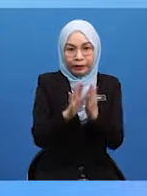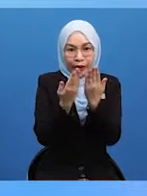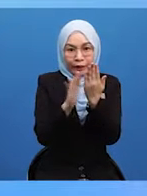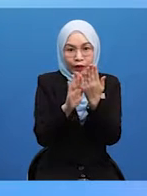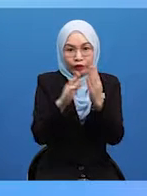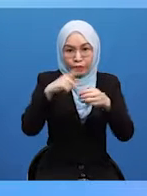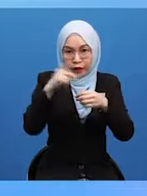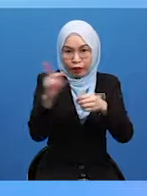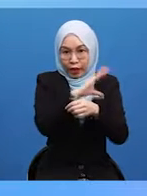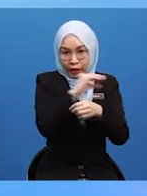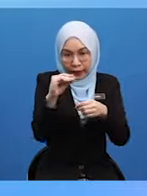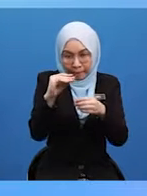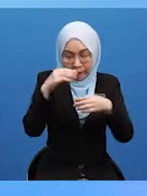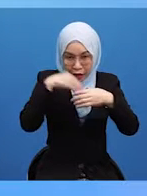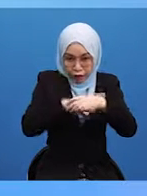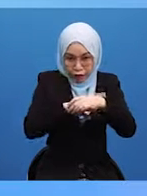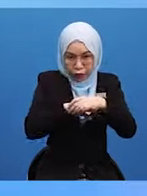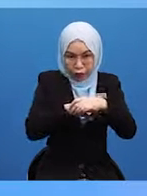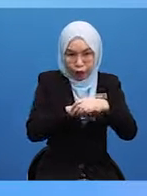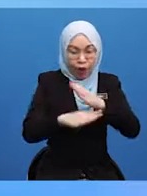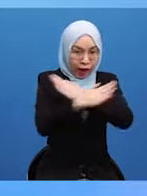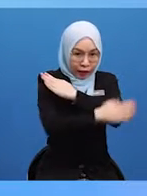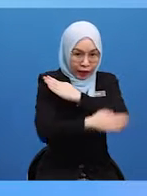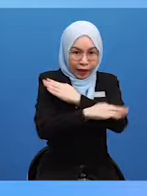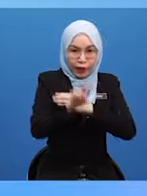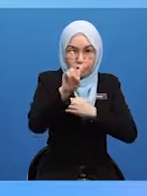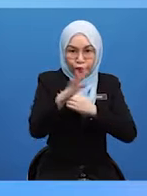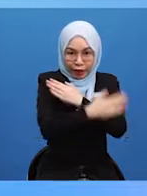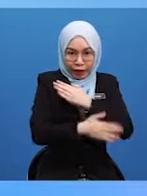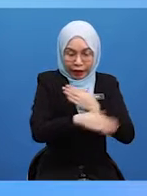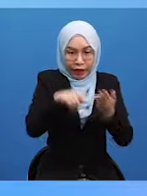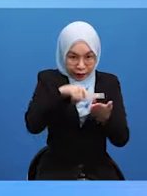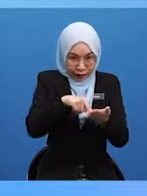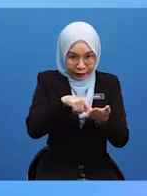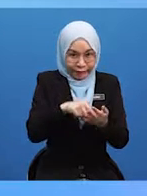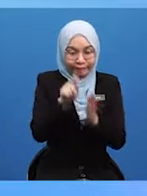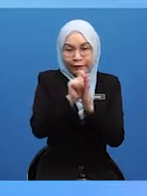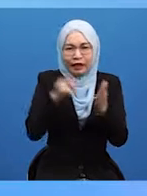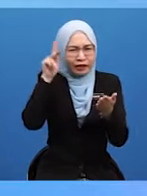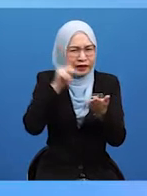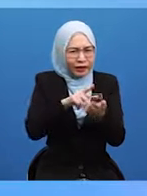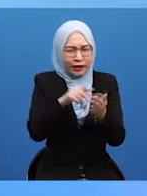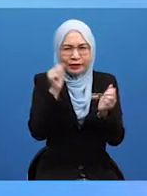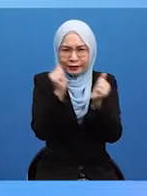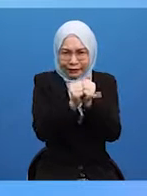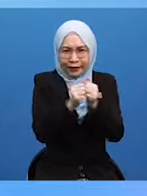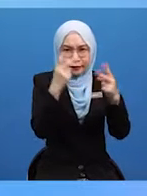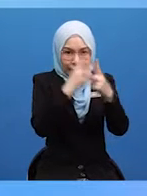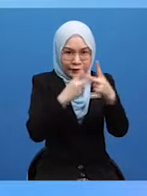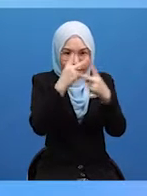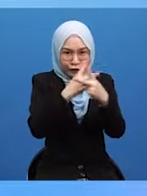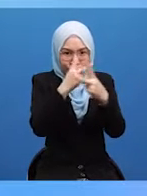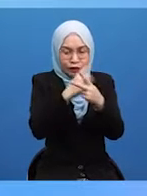Oleh itu, bandar ini terkenal dengan kegiatan pelancongan dan perdagangan yang